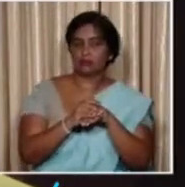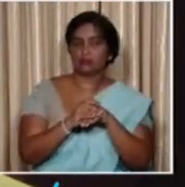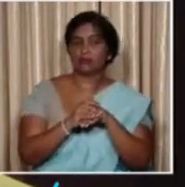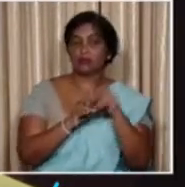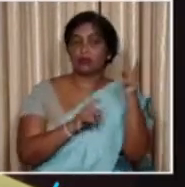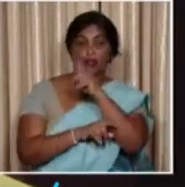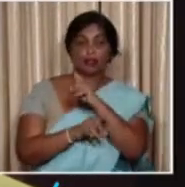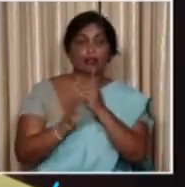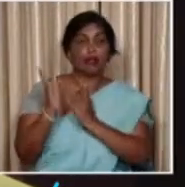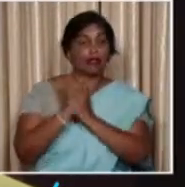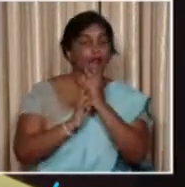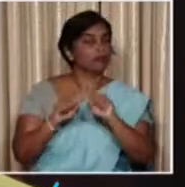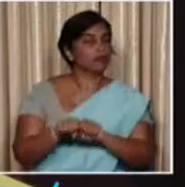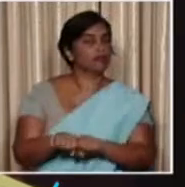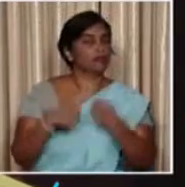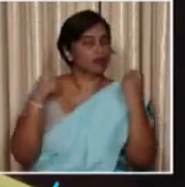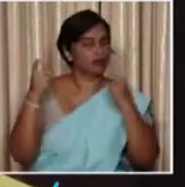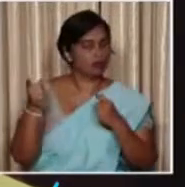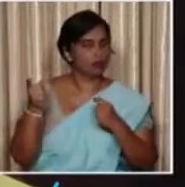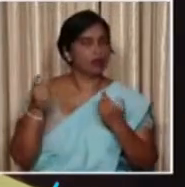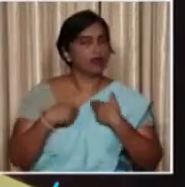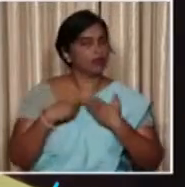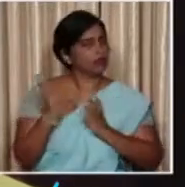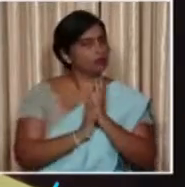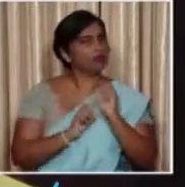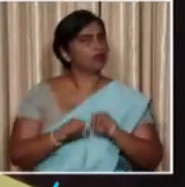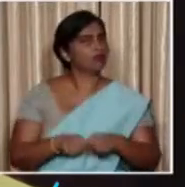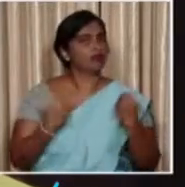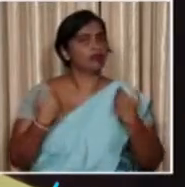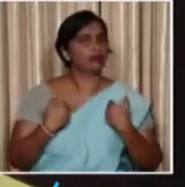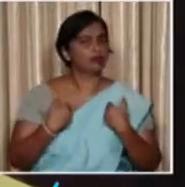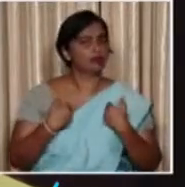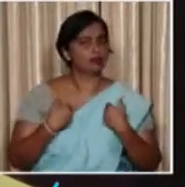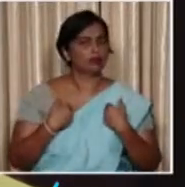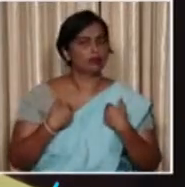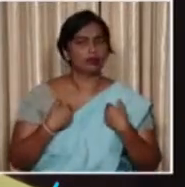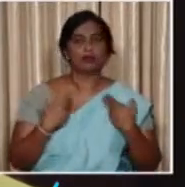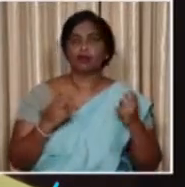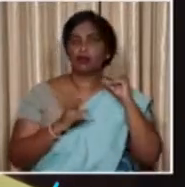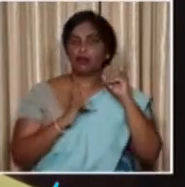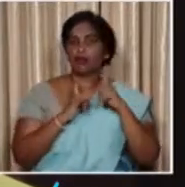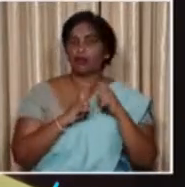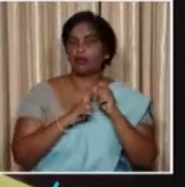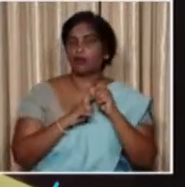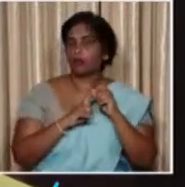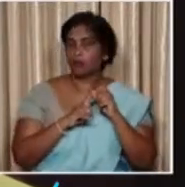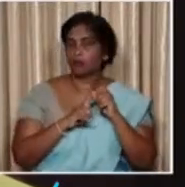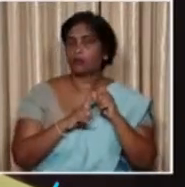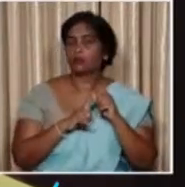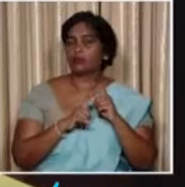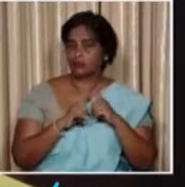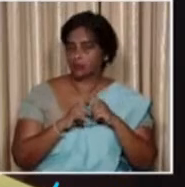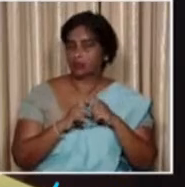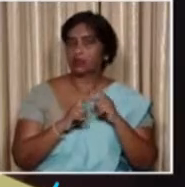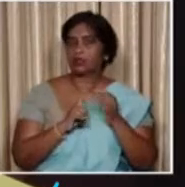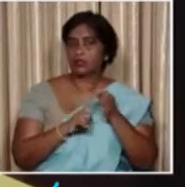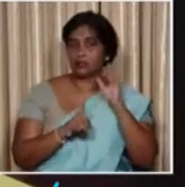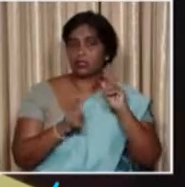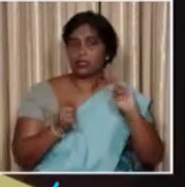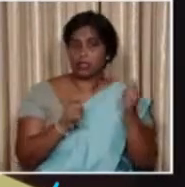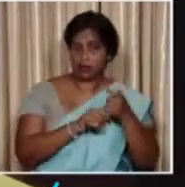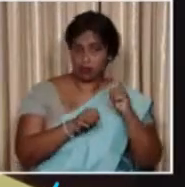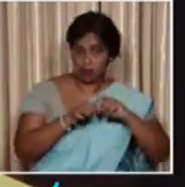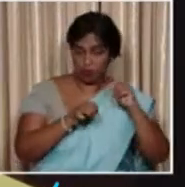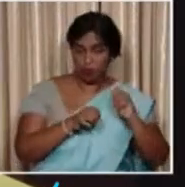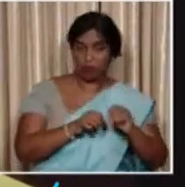අයගේ වරප්‍රසාද උල්ලංඝනය වෙලා තිබෙනවා අපේ වරප්‍රසාද උල්ලංඝනය වෙලා තිබෙනවා ඉතින් කෝප් කමිටුවේ සභාපතිවරයා ඉන්නේ මේ ක්‍රිකට් බෝඩ් එක